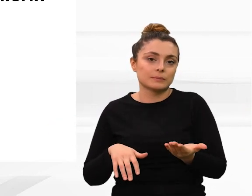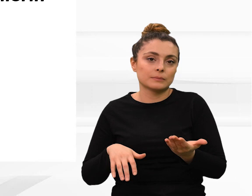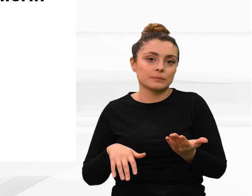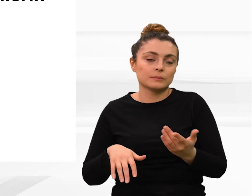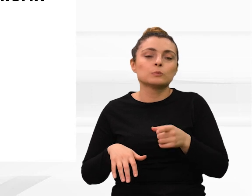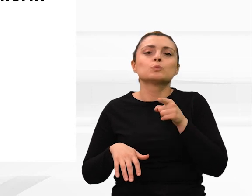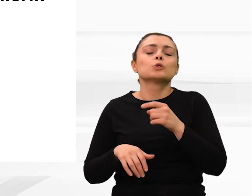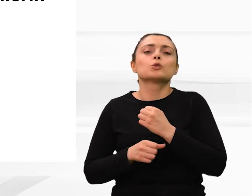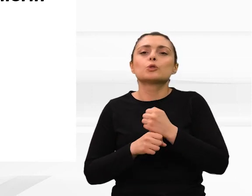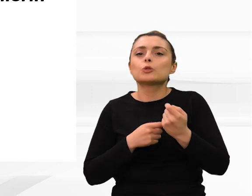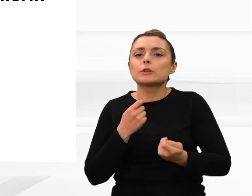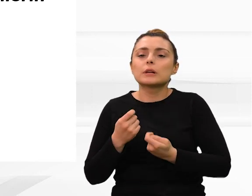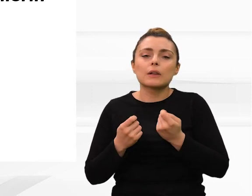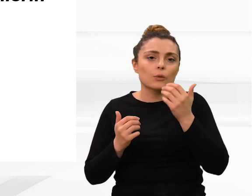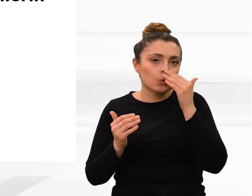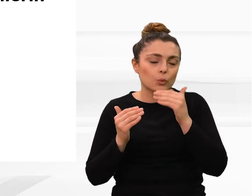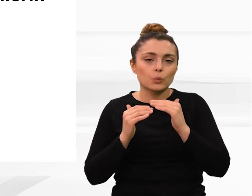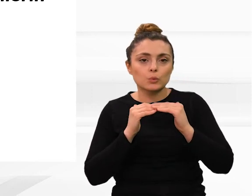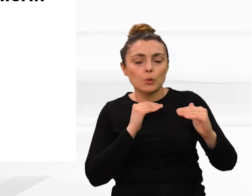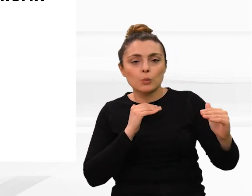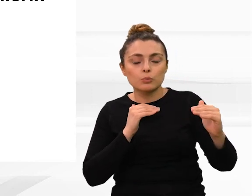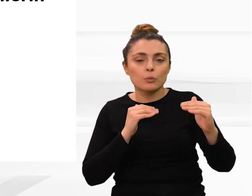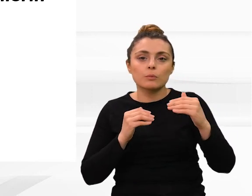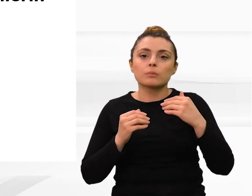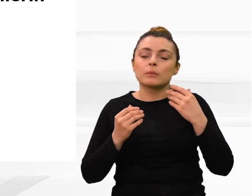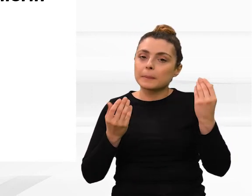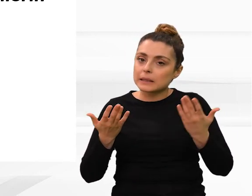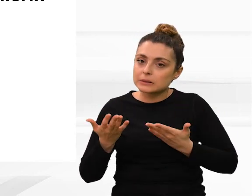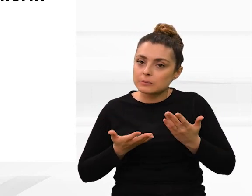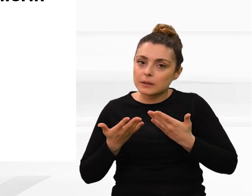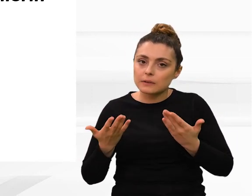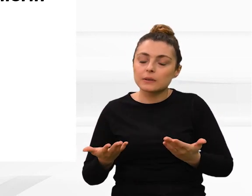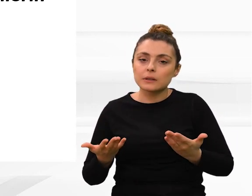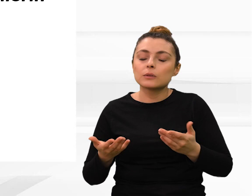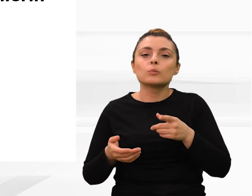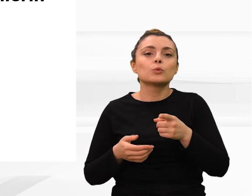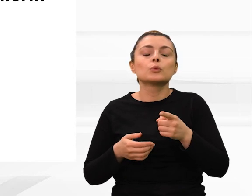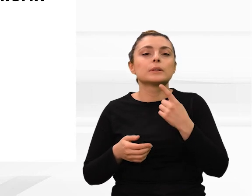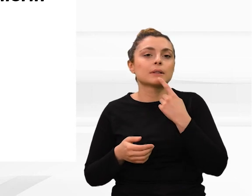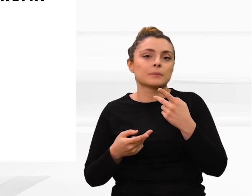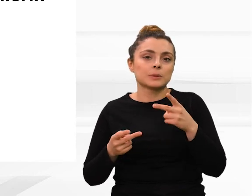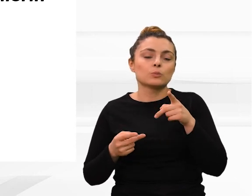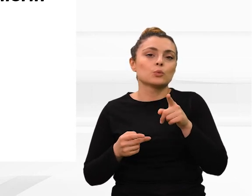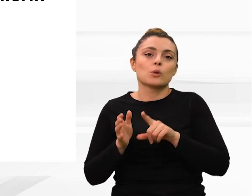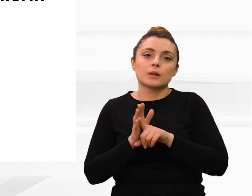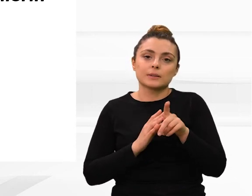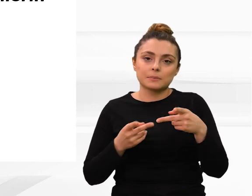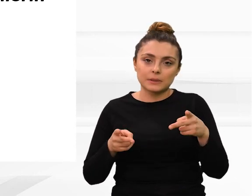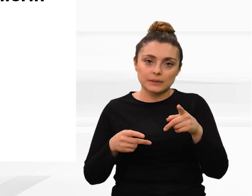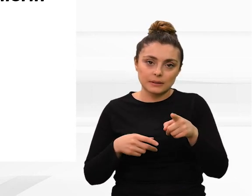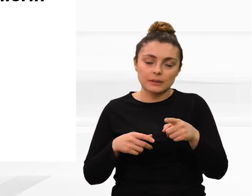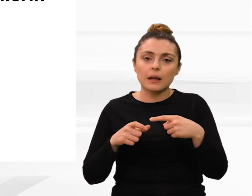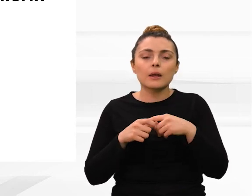İşte bu görevlerinden hareketle toplumun ıslahı hizmet ederler Tabii ki diyebiliriz buna ulaşabiliriz